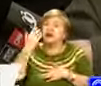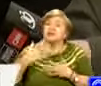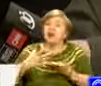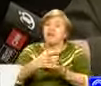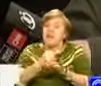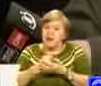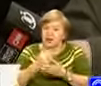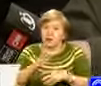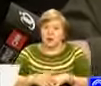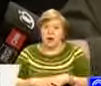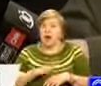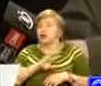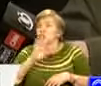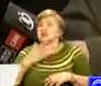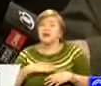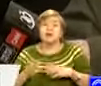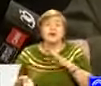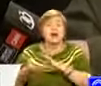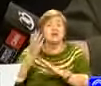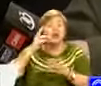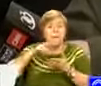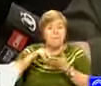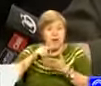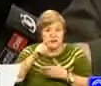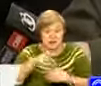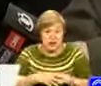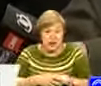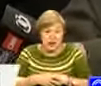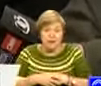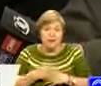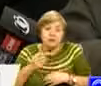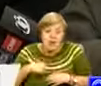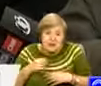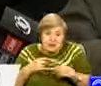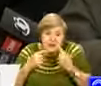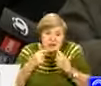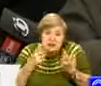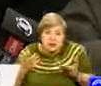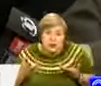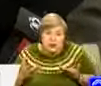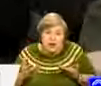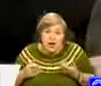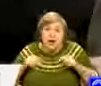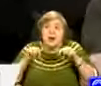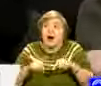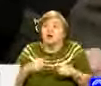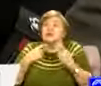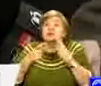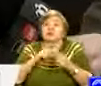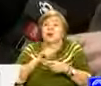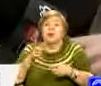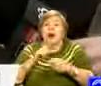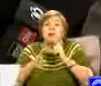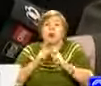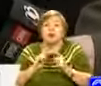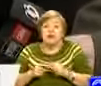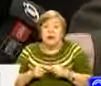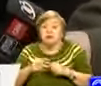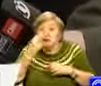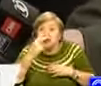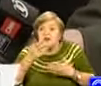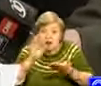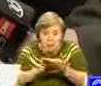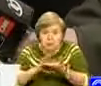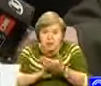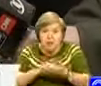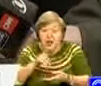vrem să creștem pensiile. Sunt mai multe discuții, dar acum doar discutăm politic. Nu, concret. Eu când am avut